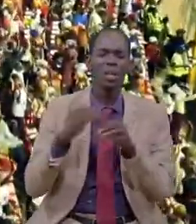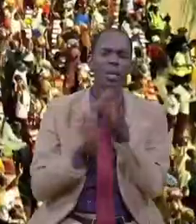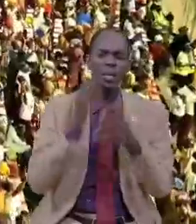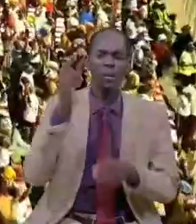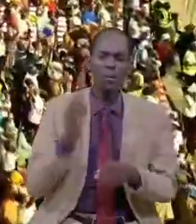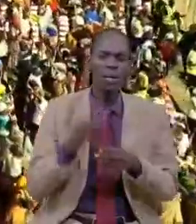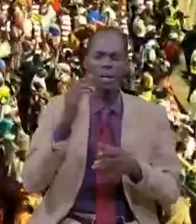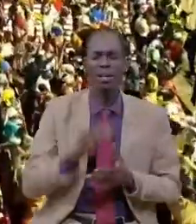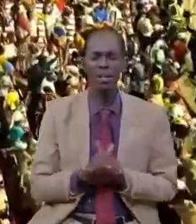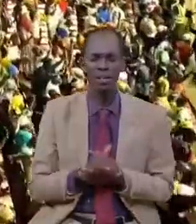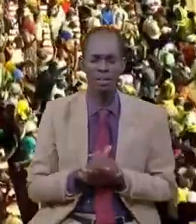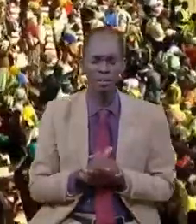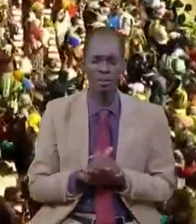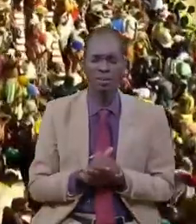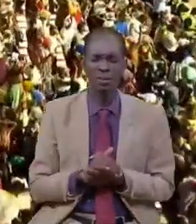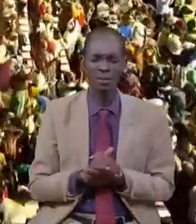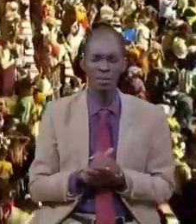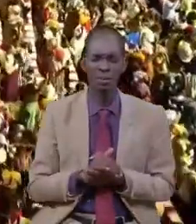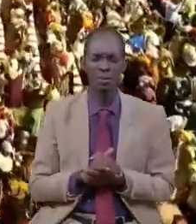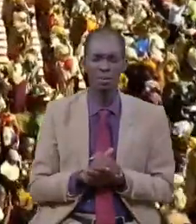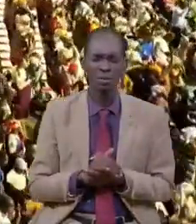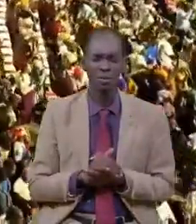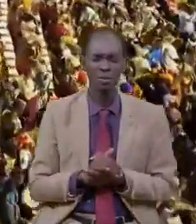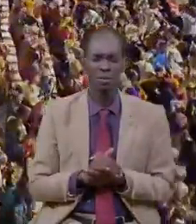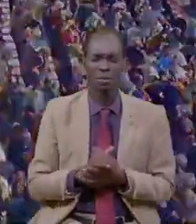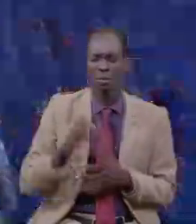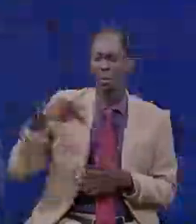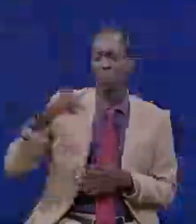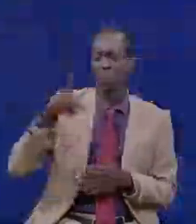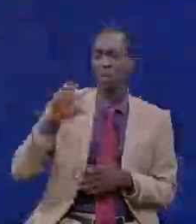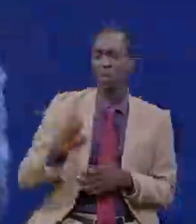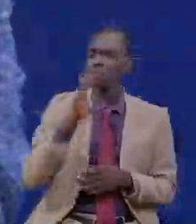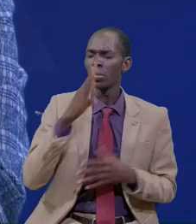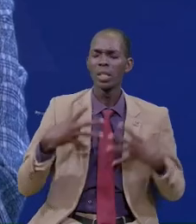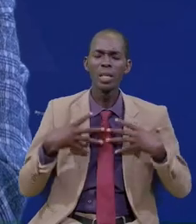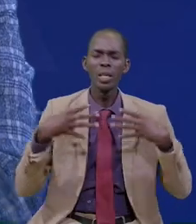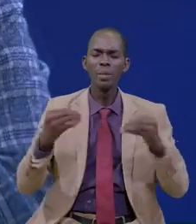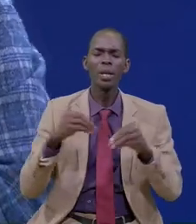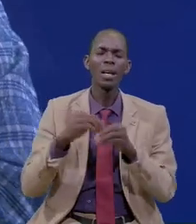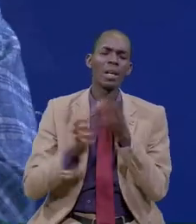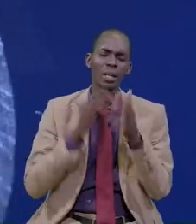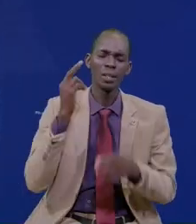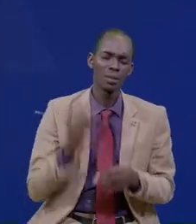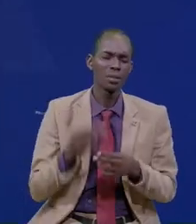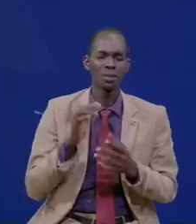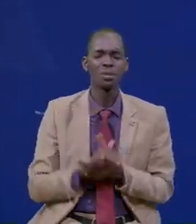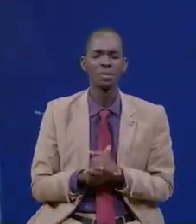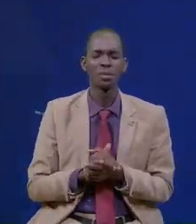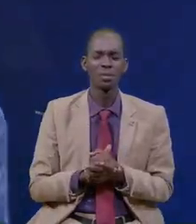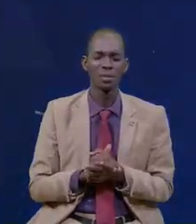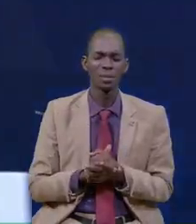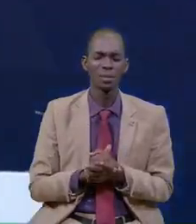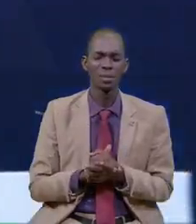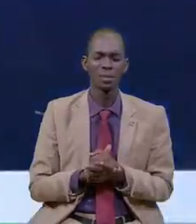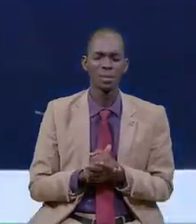Cancer, sois guéri au nom de Jésus. Heart, be healed in Jesus' name. Hémorroïde, sois guéri au nom de Jésus.